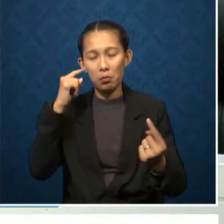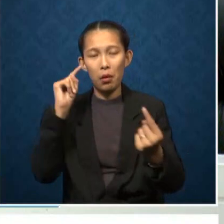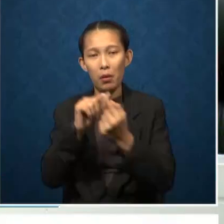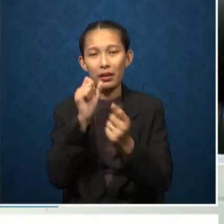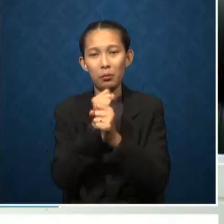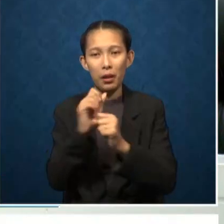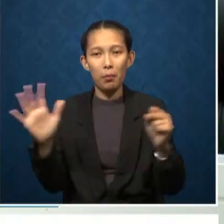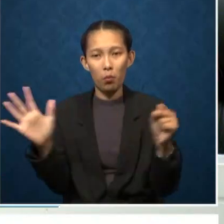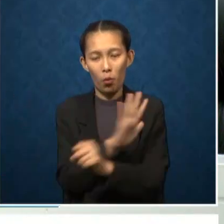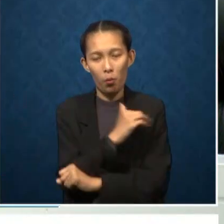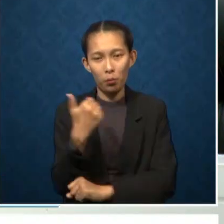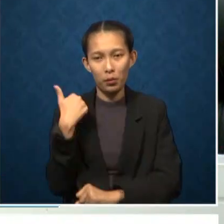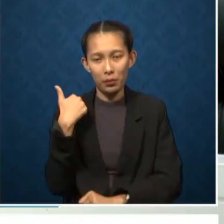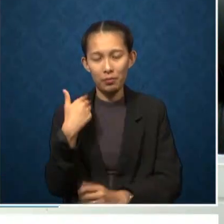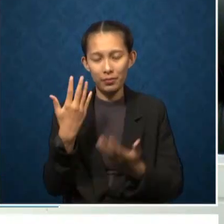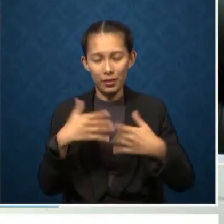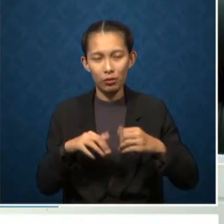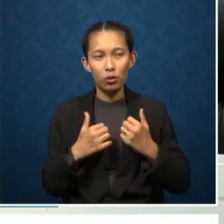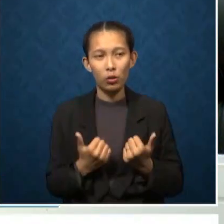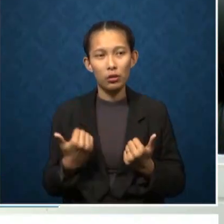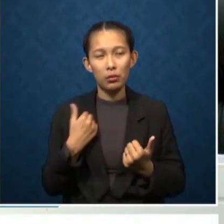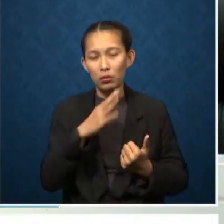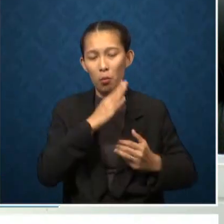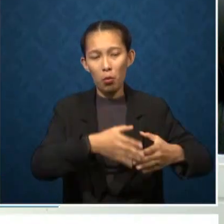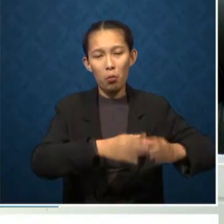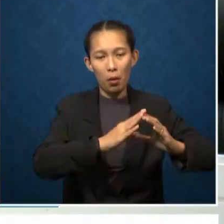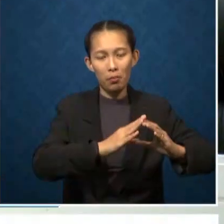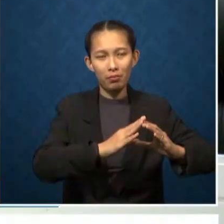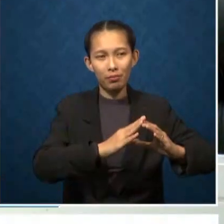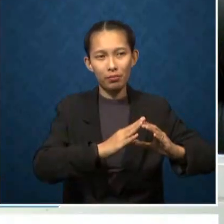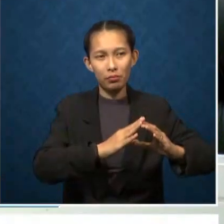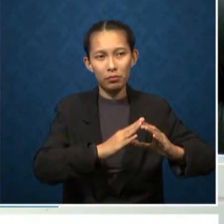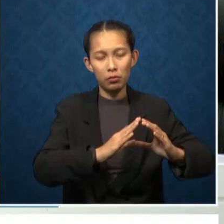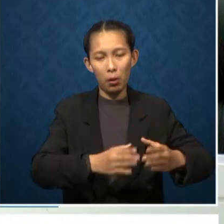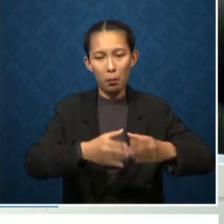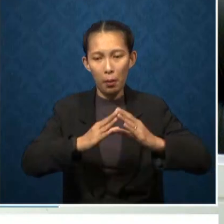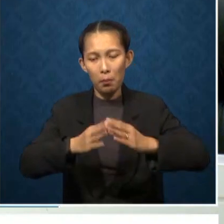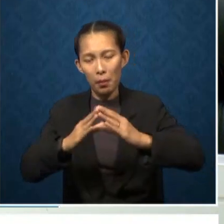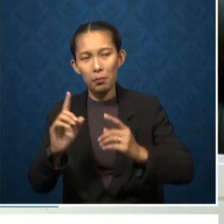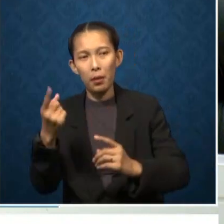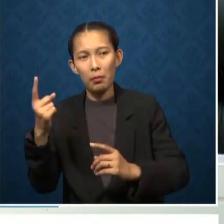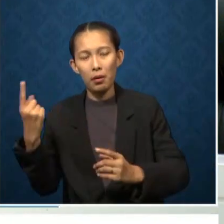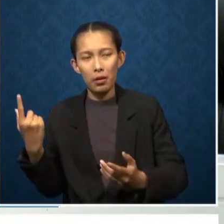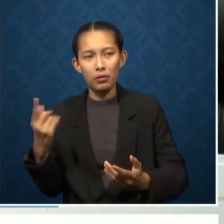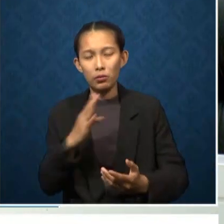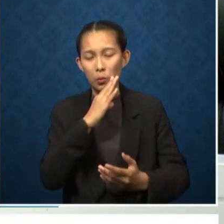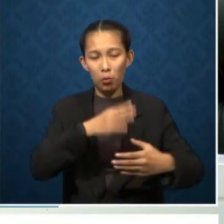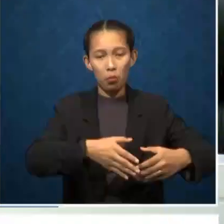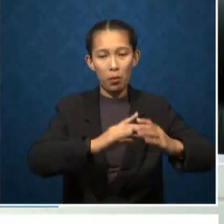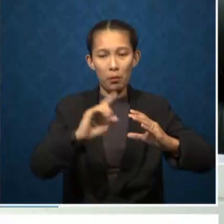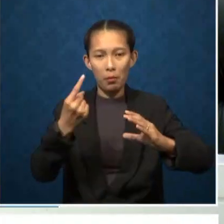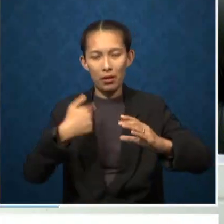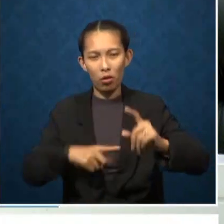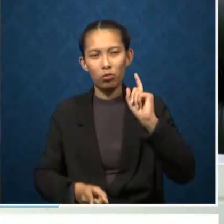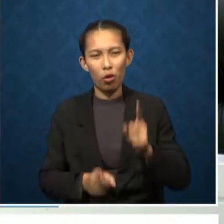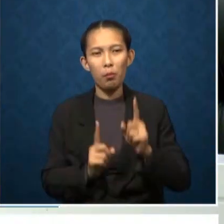หรือไม่นะคะในคราวนี้นะคะไม่ว่าจะเป็นส่วนราชการระดับกองก็ดีระดับกรมก็ดีรวมไปถึงองค์การมหาชนถ้ามีการจัดตั้งขึ้นใหม่เราจะมี